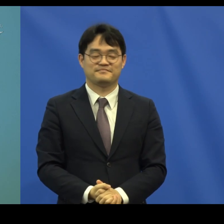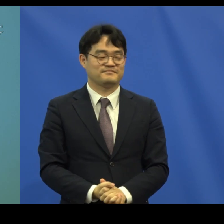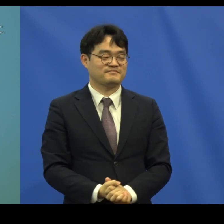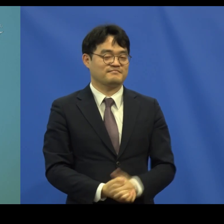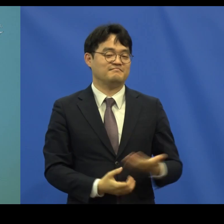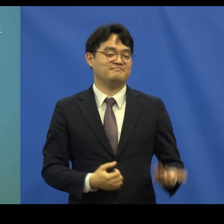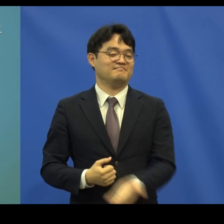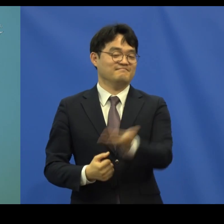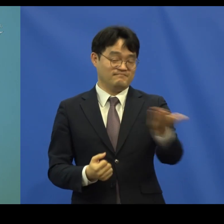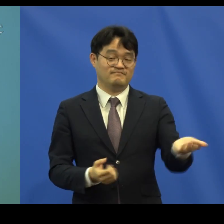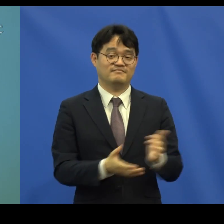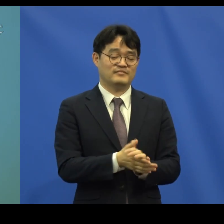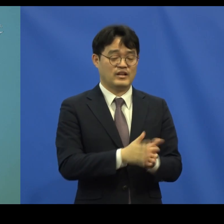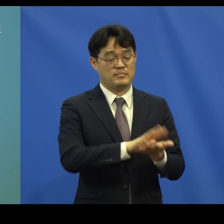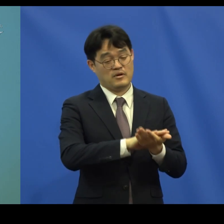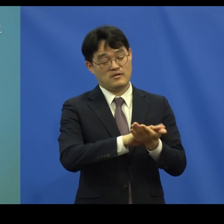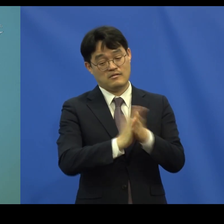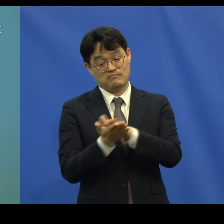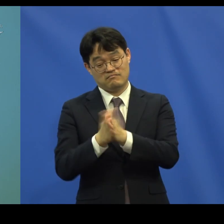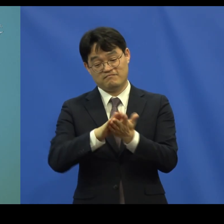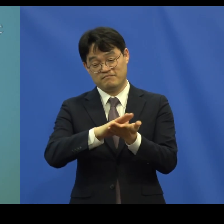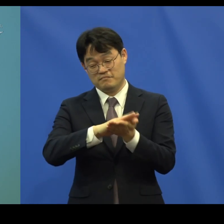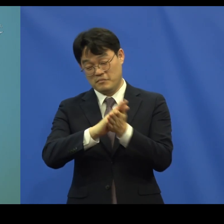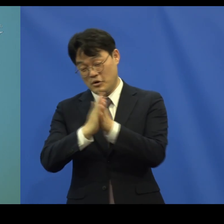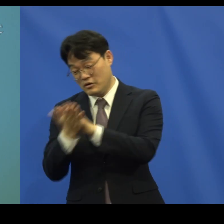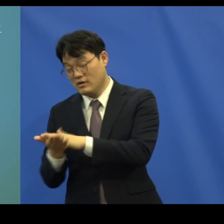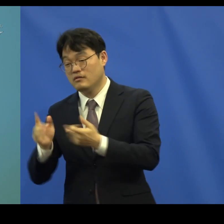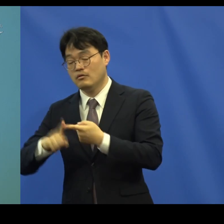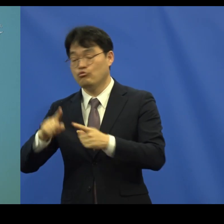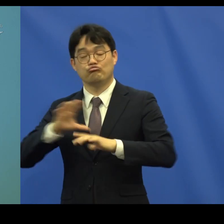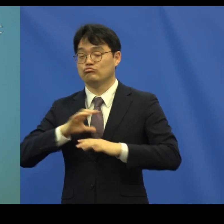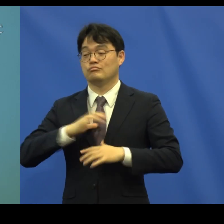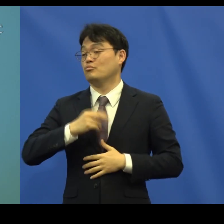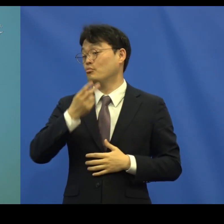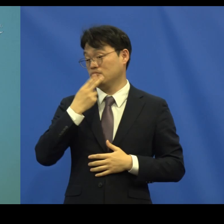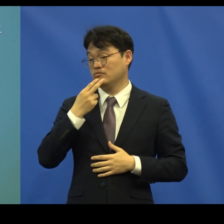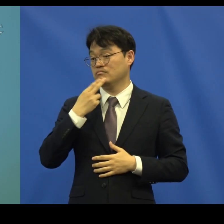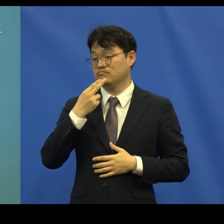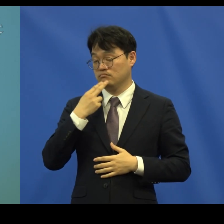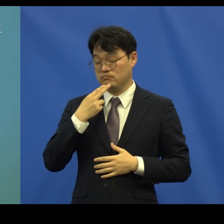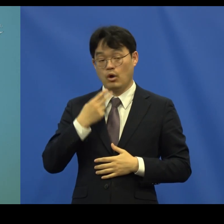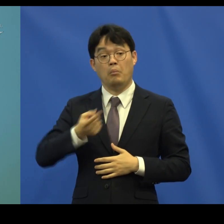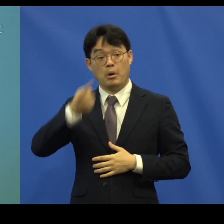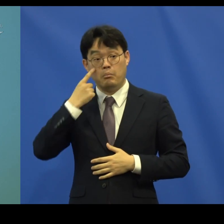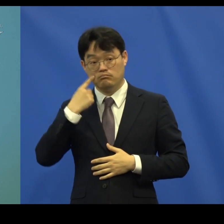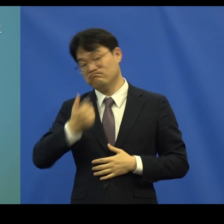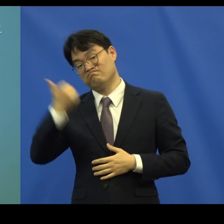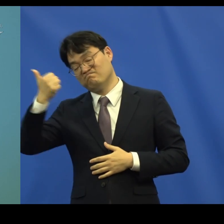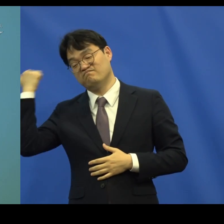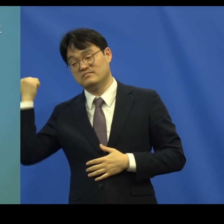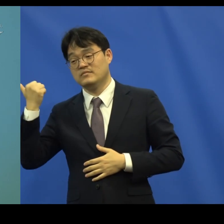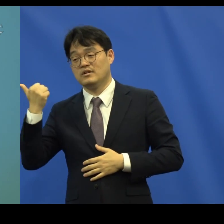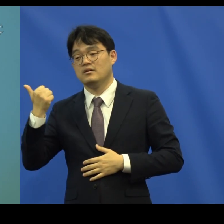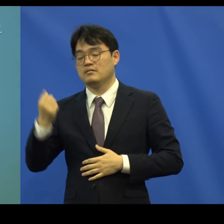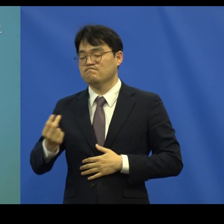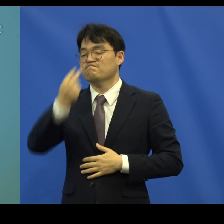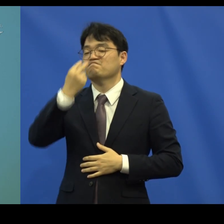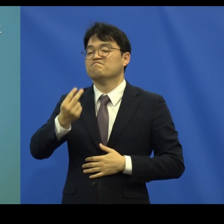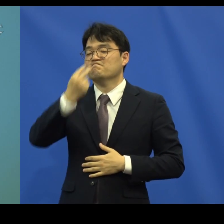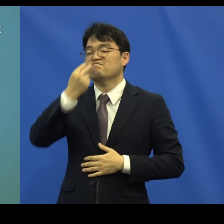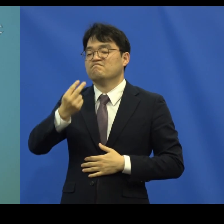변화를 하는 것. 이 변화를 두려워하는 거죠. 여러분, 살아있는 공동체의 특징은 굉장히 역동성이